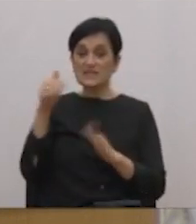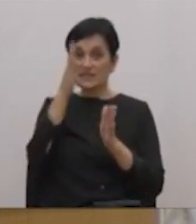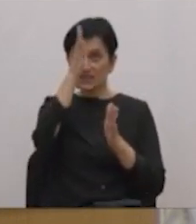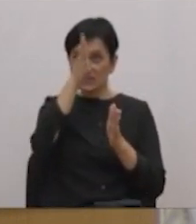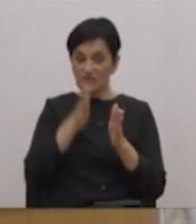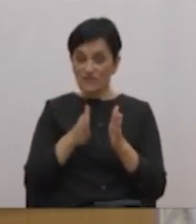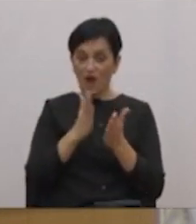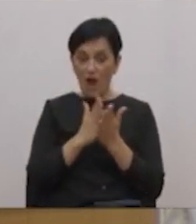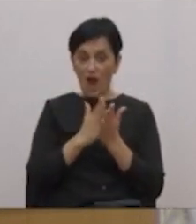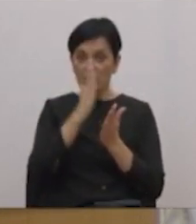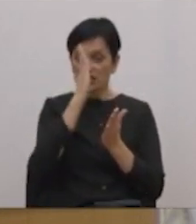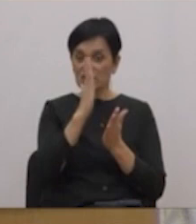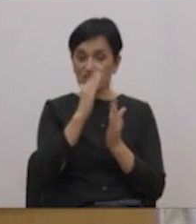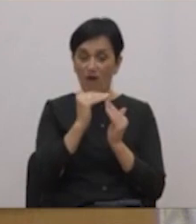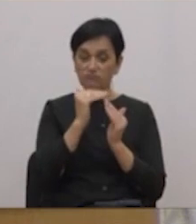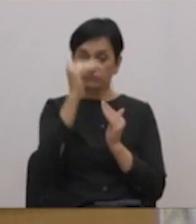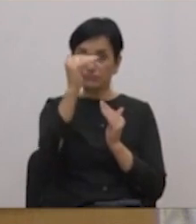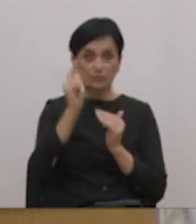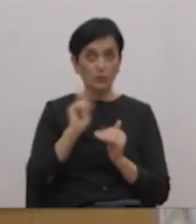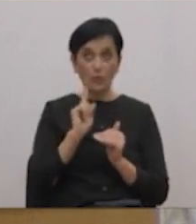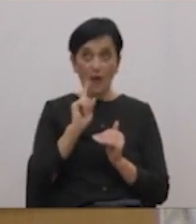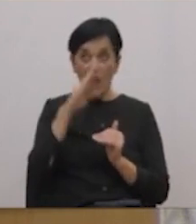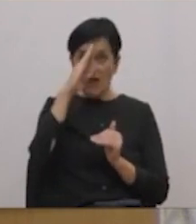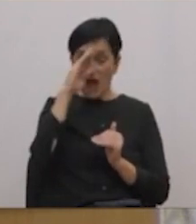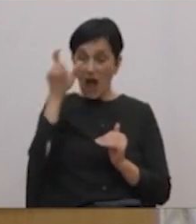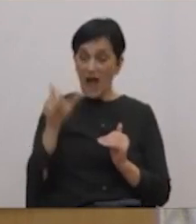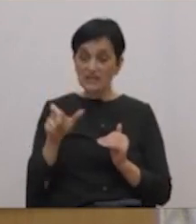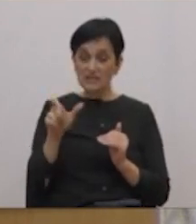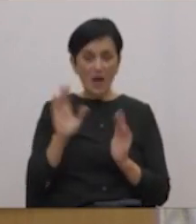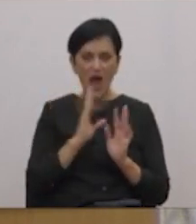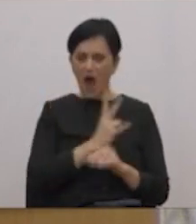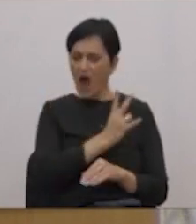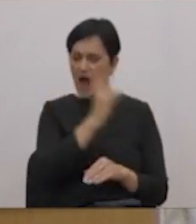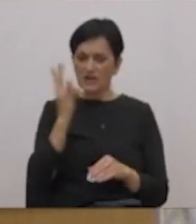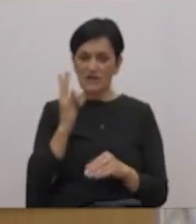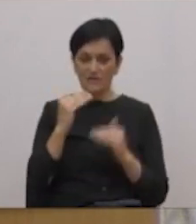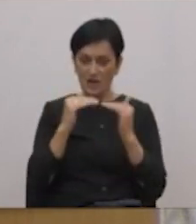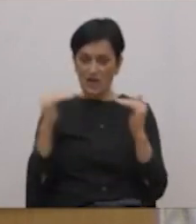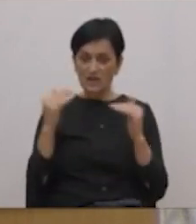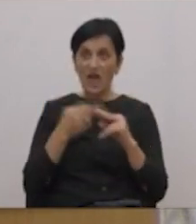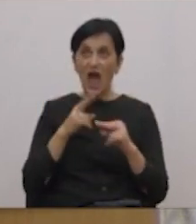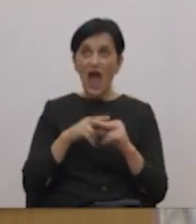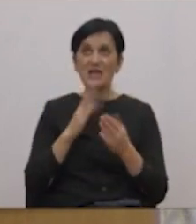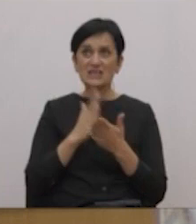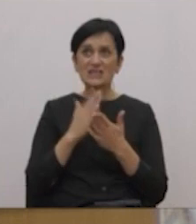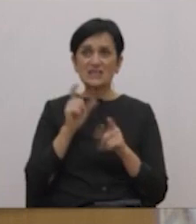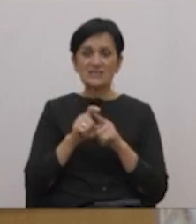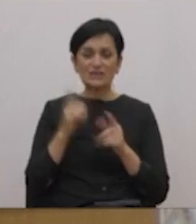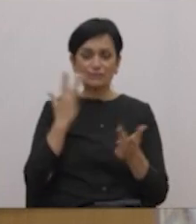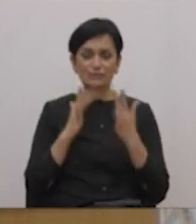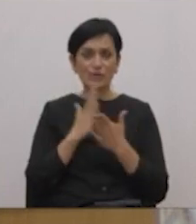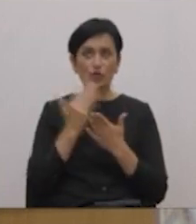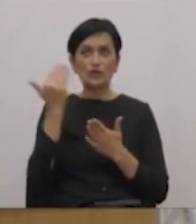ეს ზღვარი, რომელიც არ უნდა გადაკვეთოს არამხოლოდ კაცმა, არავინ საერთოდ. ეს არის სექსიზმი, მიზოგენია და მე ველი